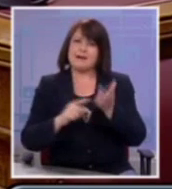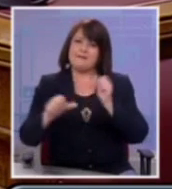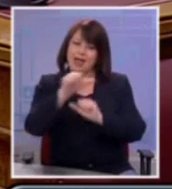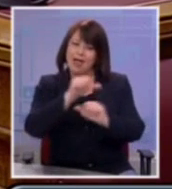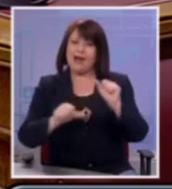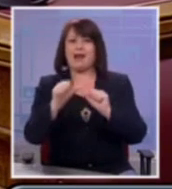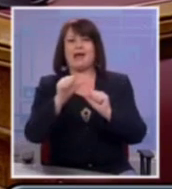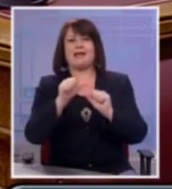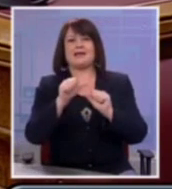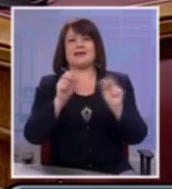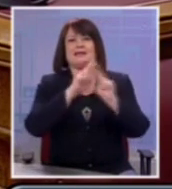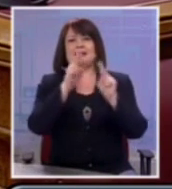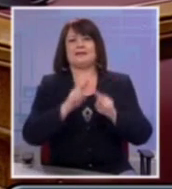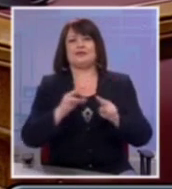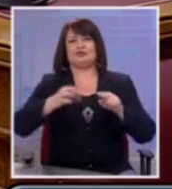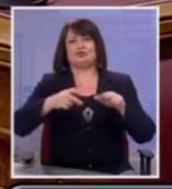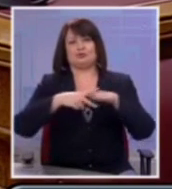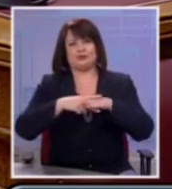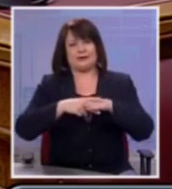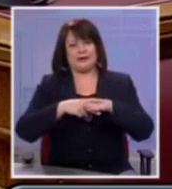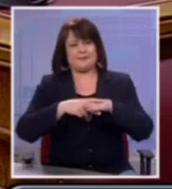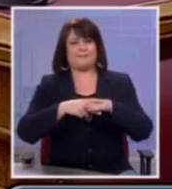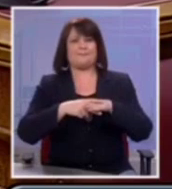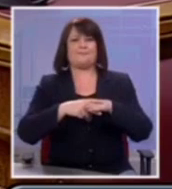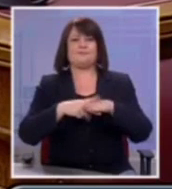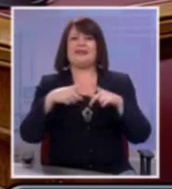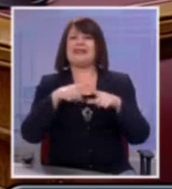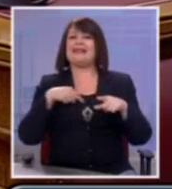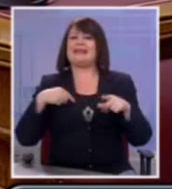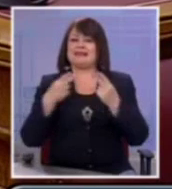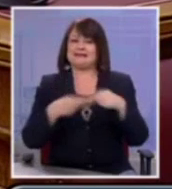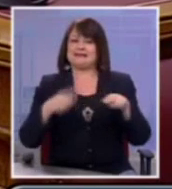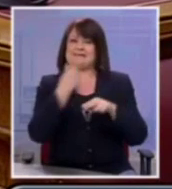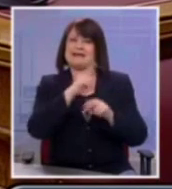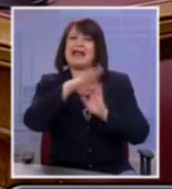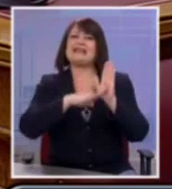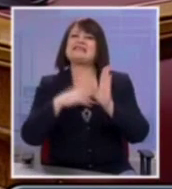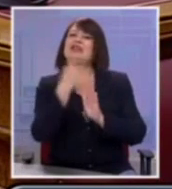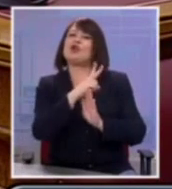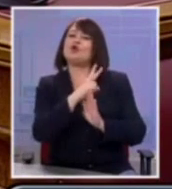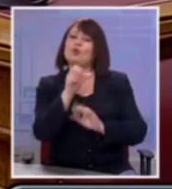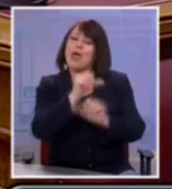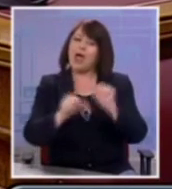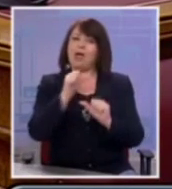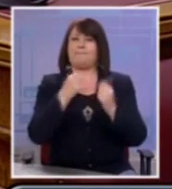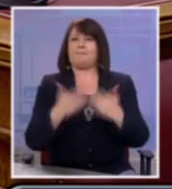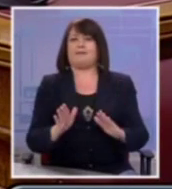να προχωρήσει το Ταμείο και ειδικότερα το Διοικητικό Συμβούλιο σε αλλαγή του καταστατικού της.